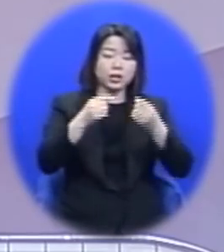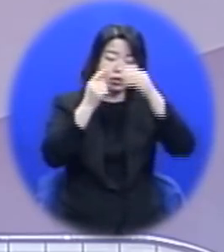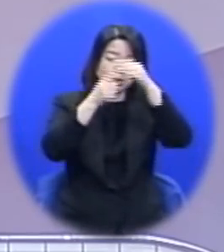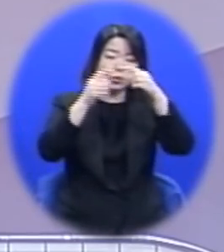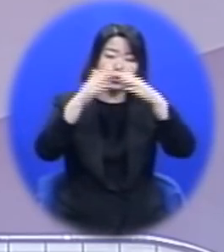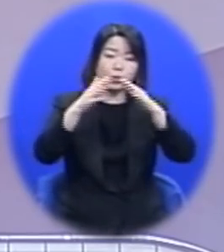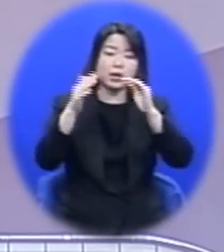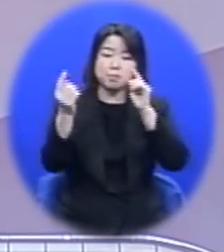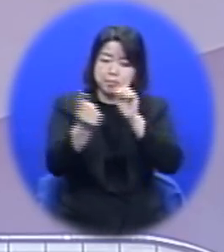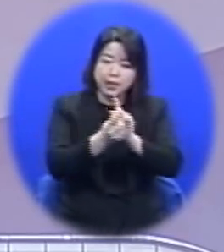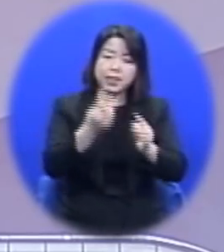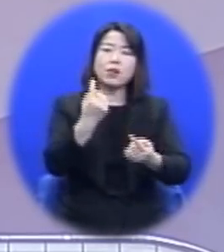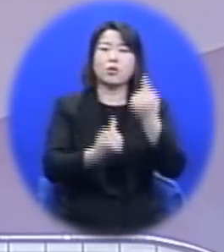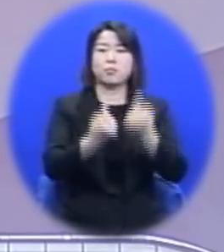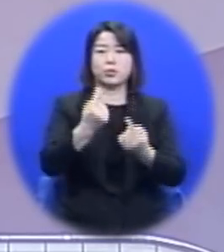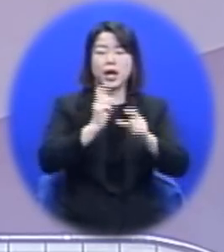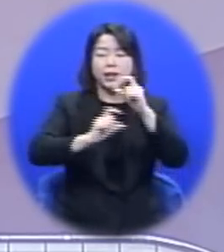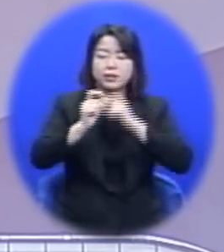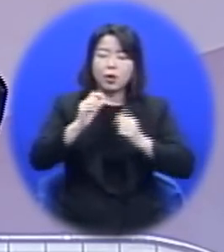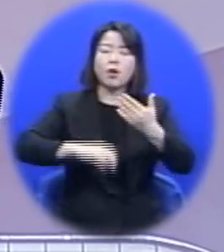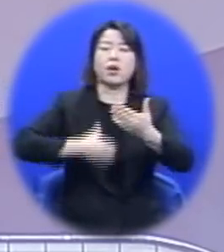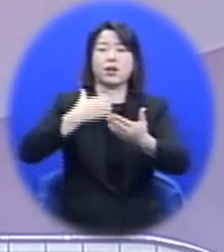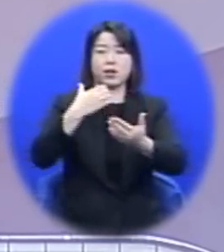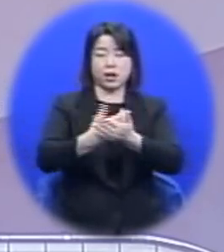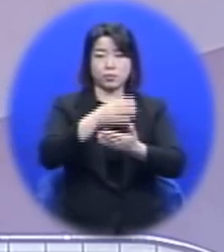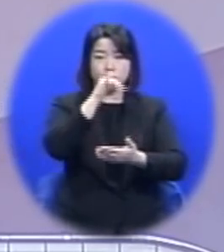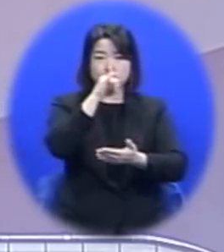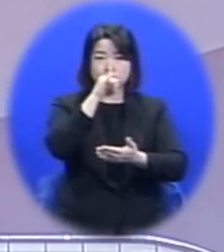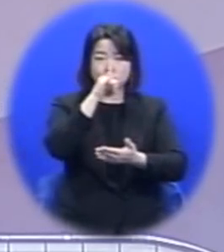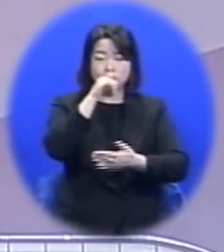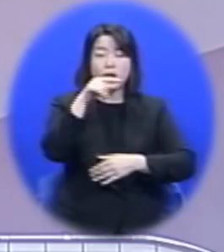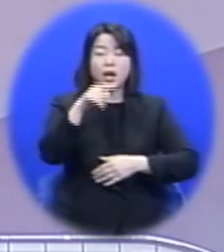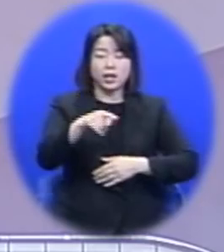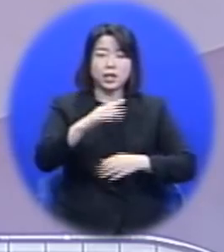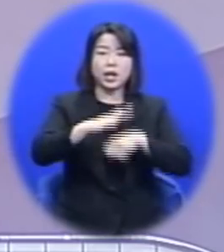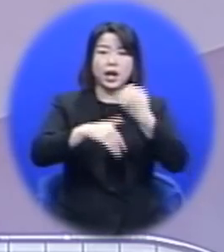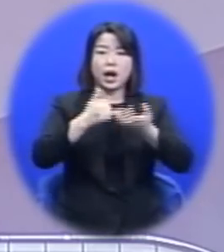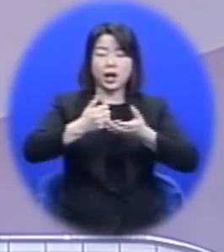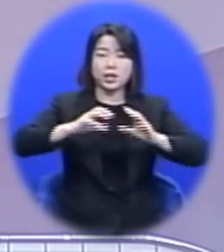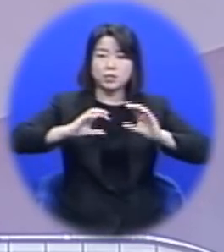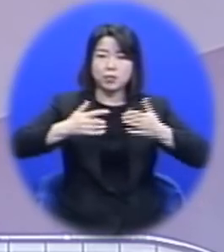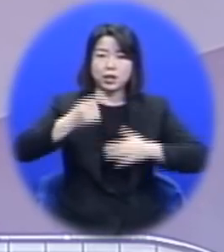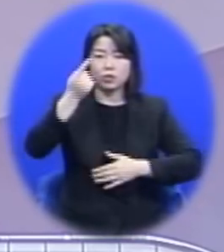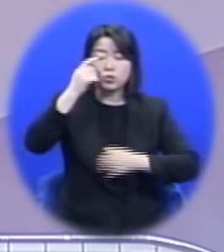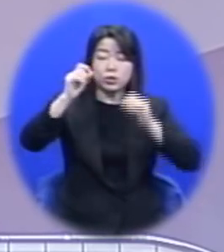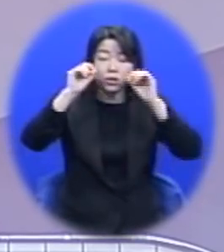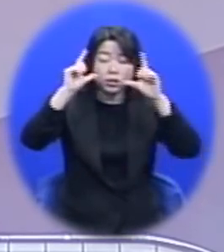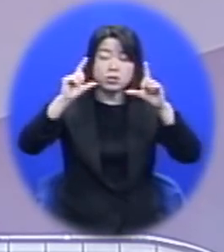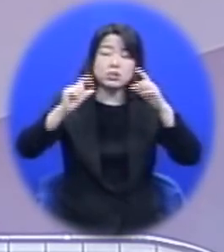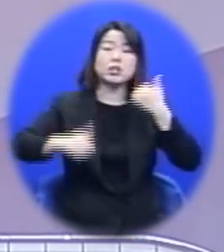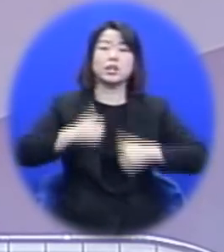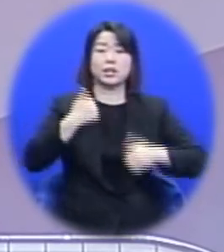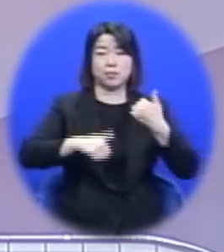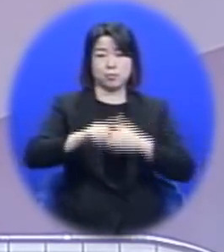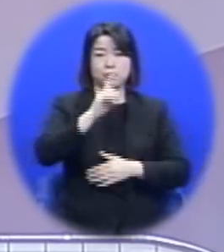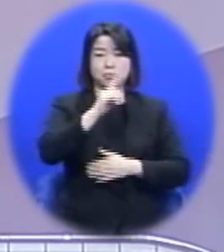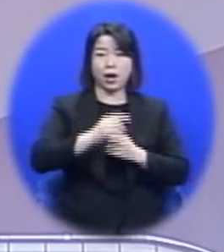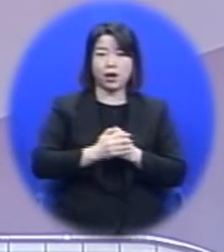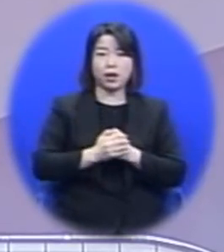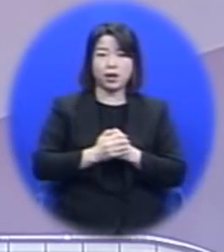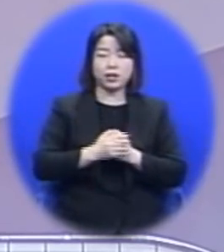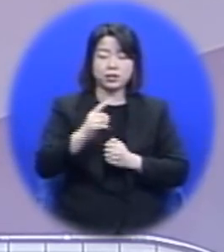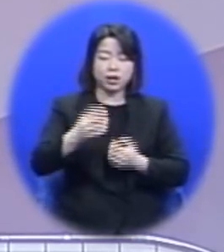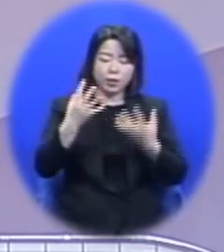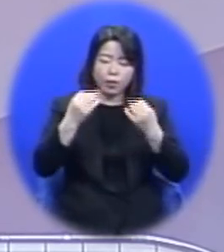있어요. 이것이 바로 하나님의 나라에 눈이 뜨였을 때 오는 그 기쁨을 말합니다. 그 기쁨이 얼마나